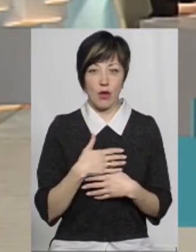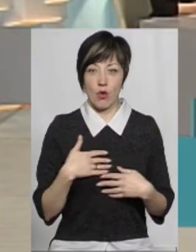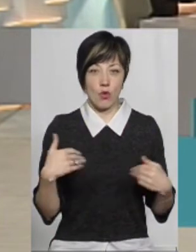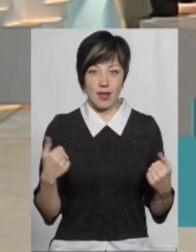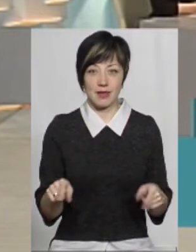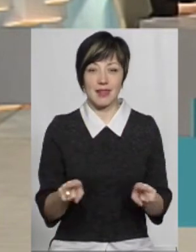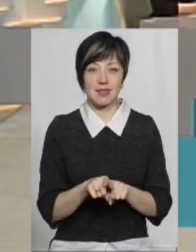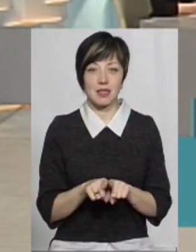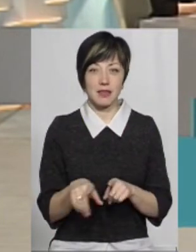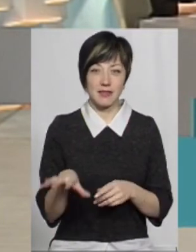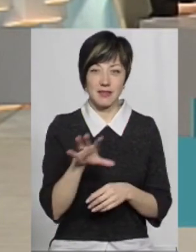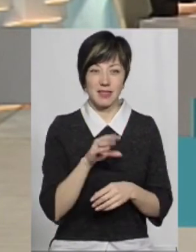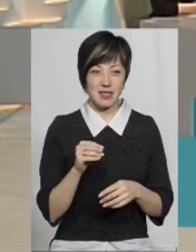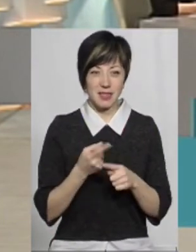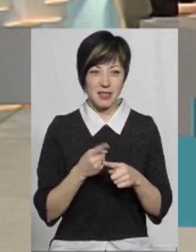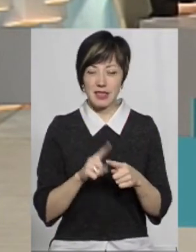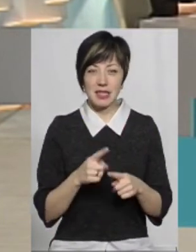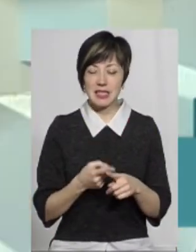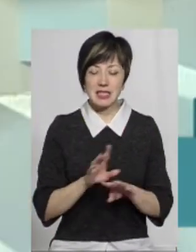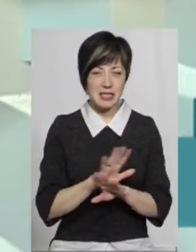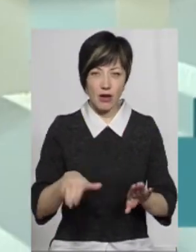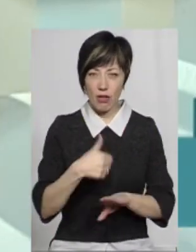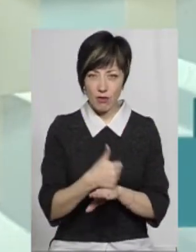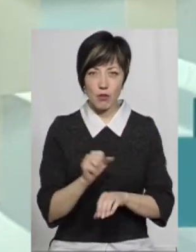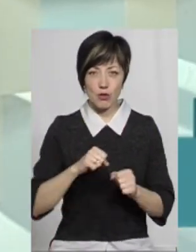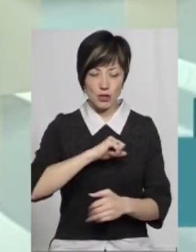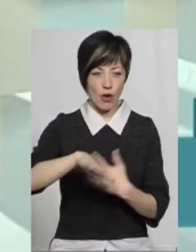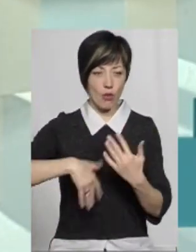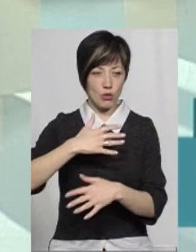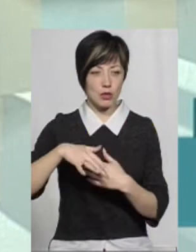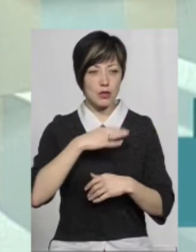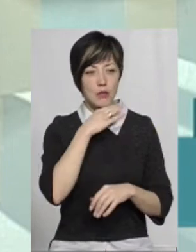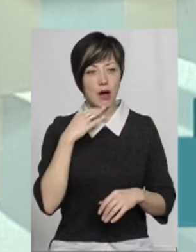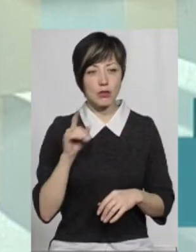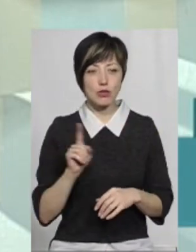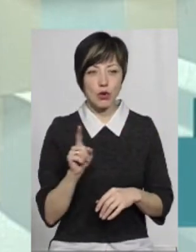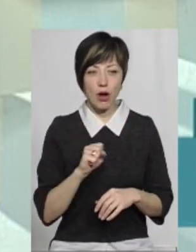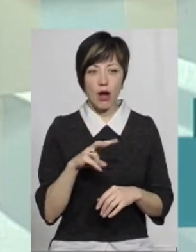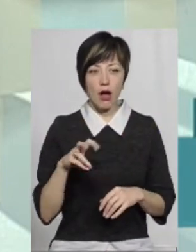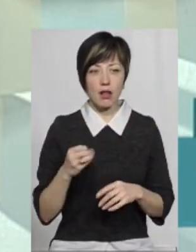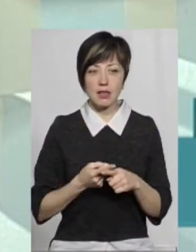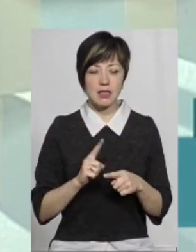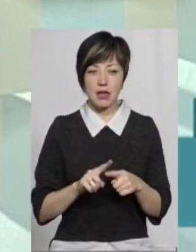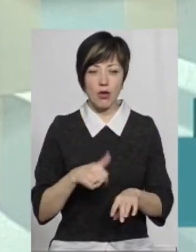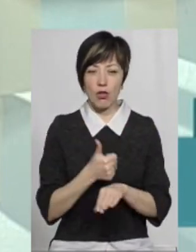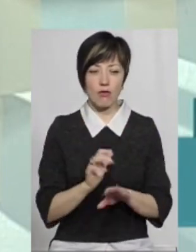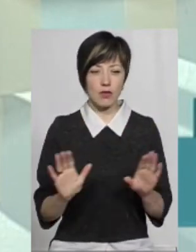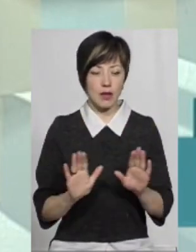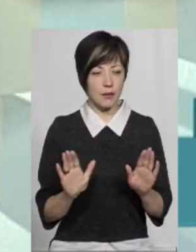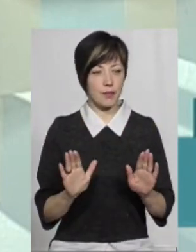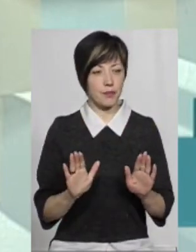хотів настільки, все, не це головне. Можна наколотити багато чого, але не це головне.